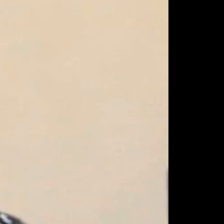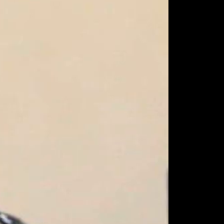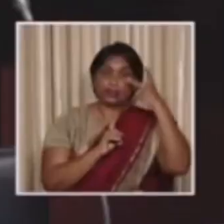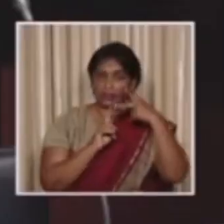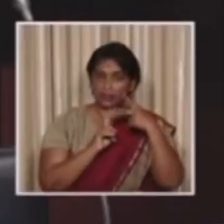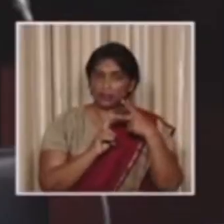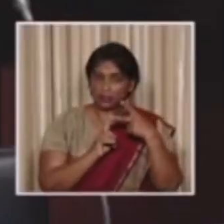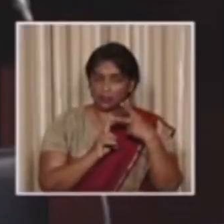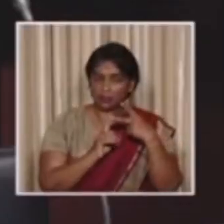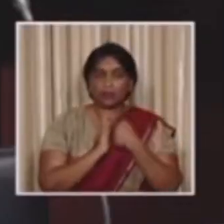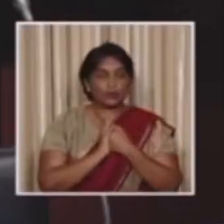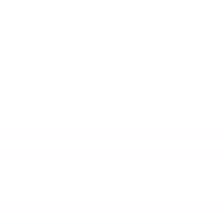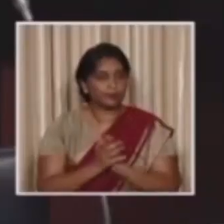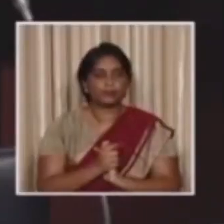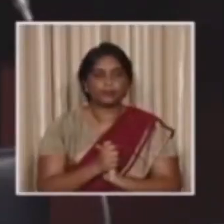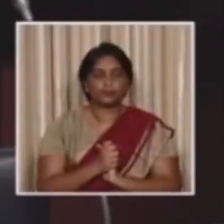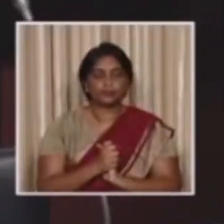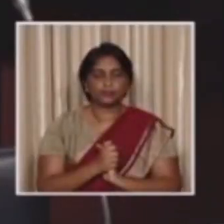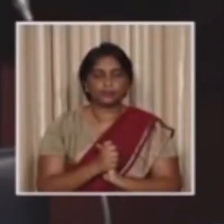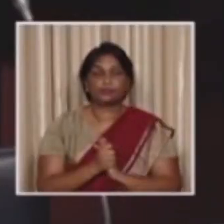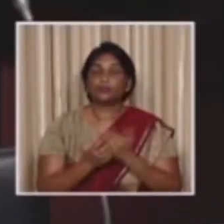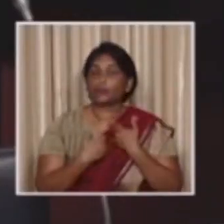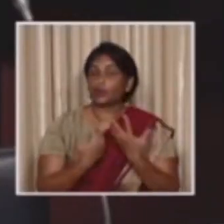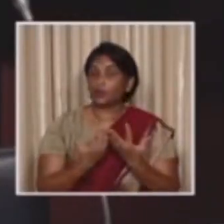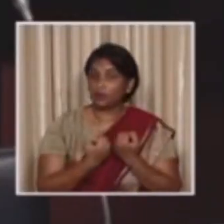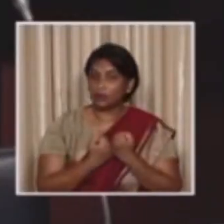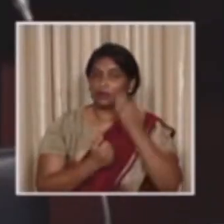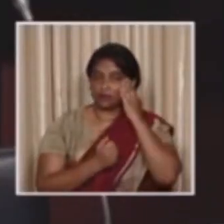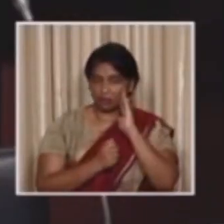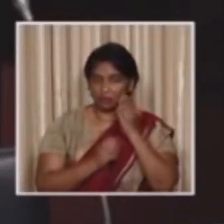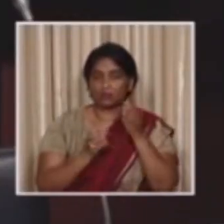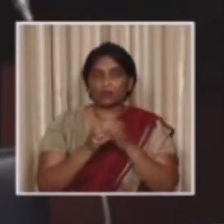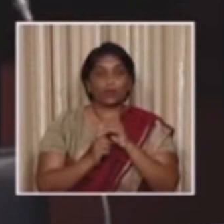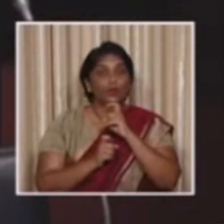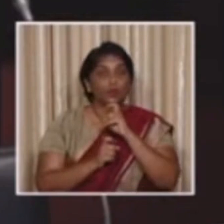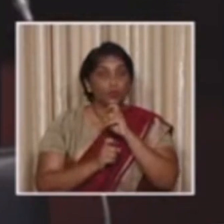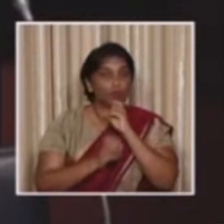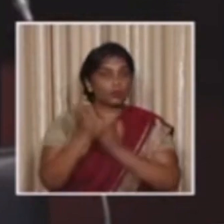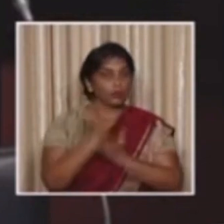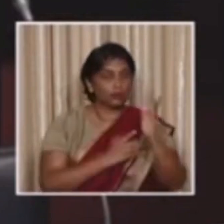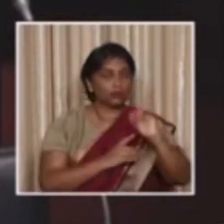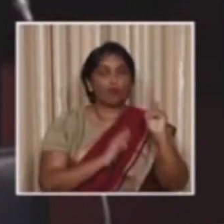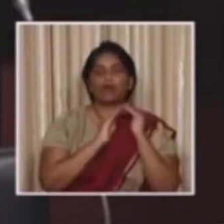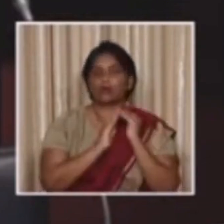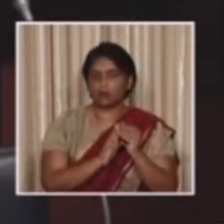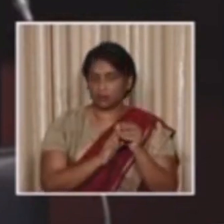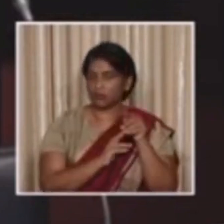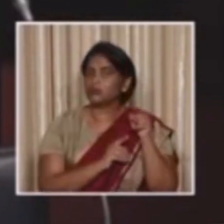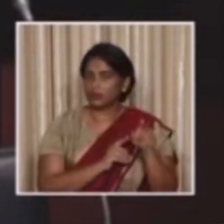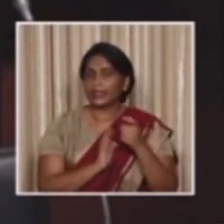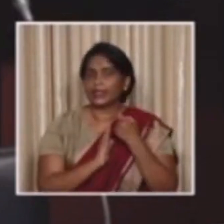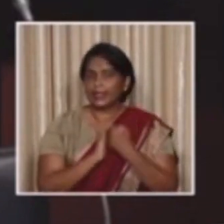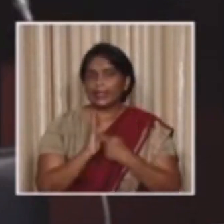possible. ජනාධිපතිතුමනි අපිට අවශ්‍යයි ස්වාධීන නඩු පැවරීමේ කාර්යාලයක්. මොකද මේක